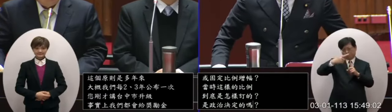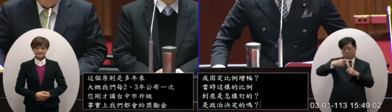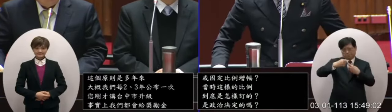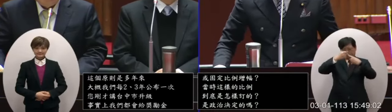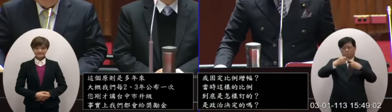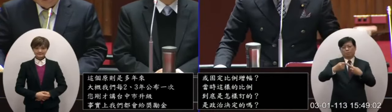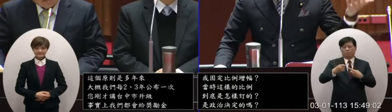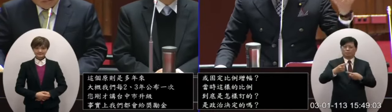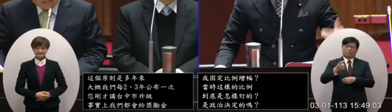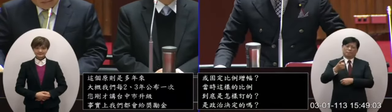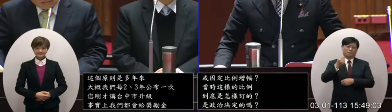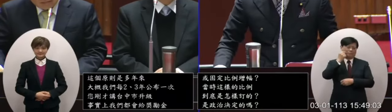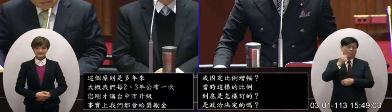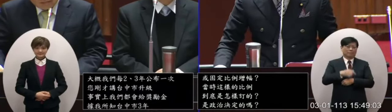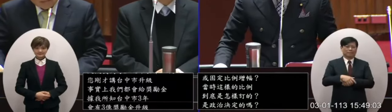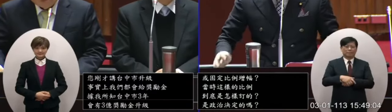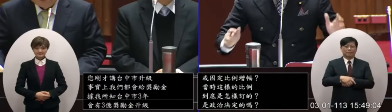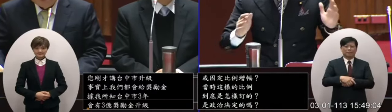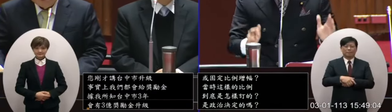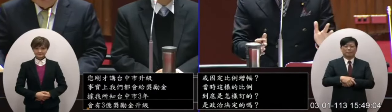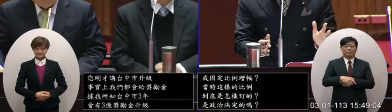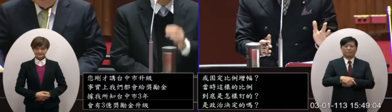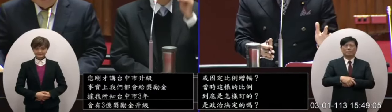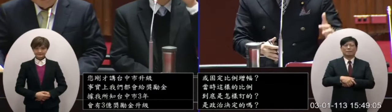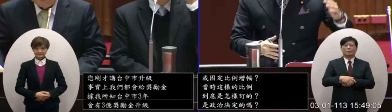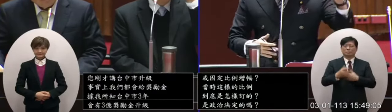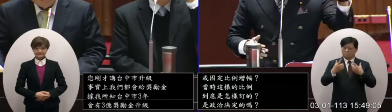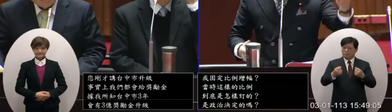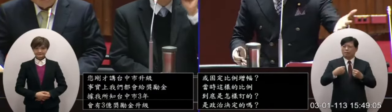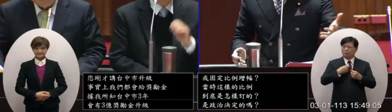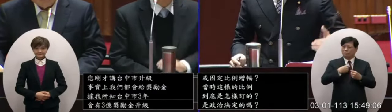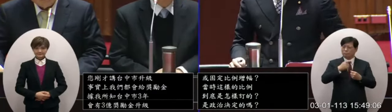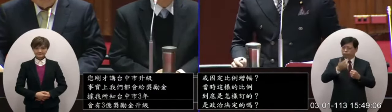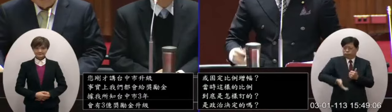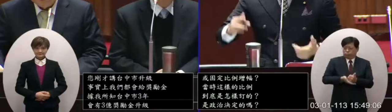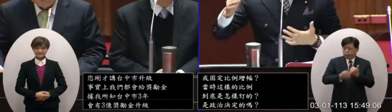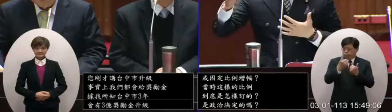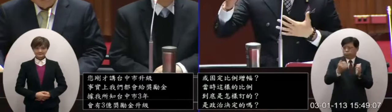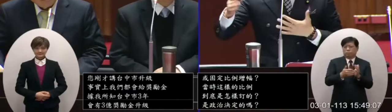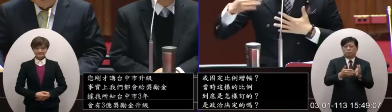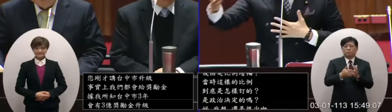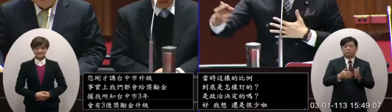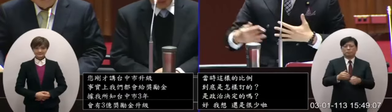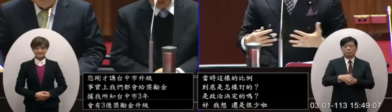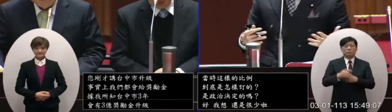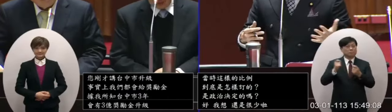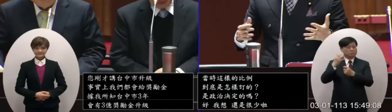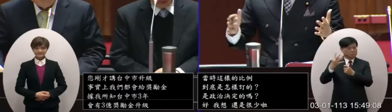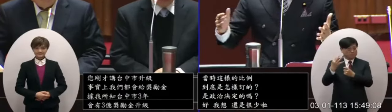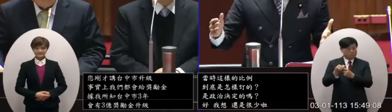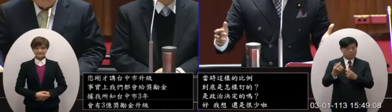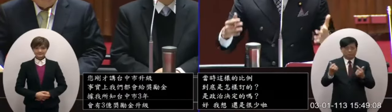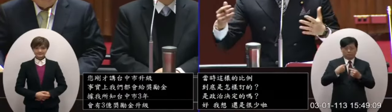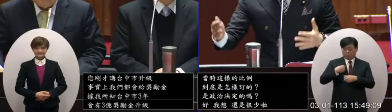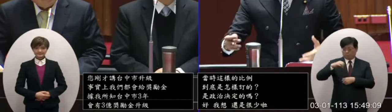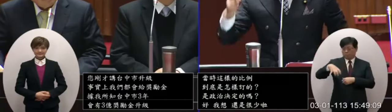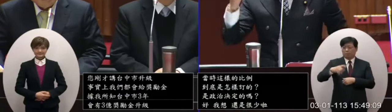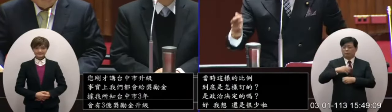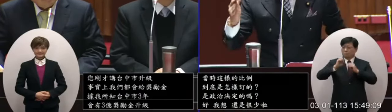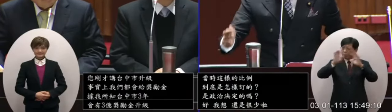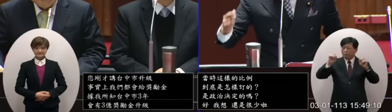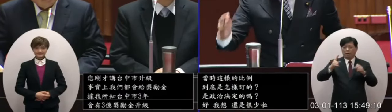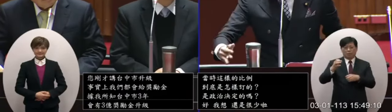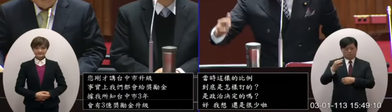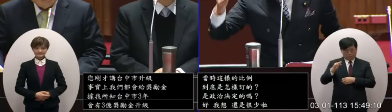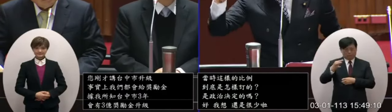但是有可能吗？不可能。但是我们应该不只是奖励而已吼。我们想。我们这几年，包括我们在地方一直在喊